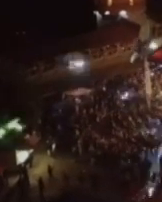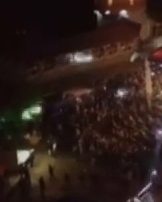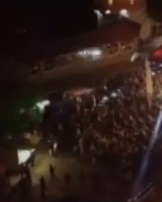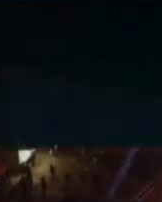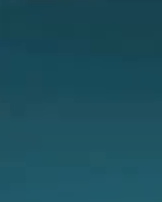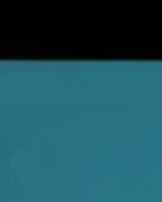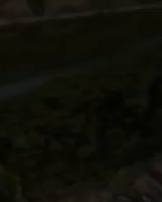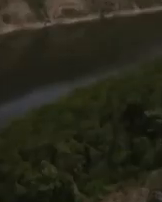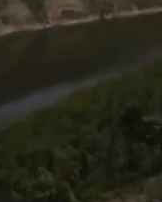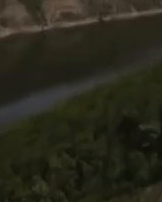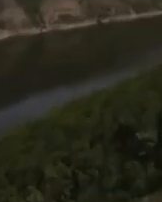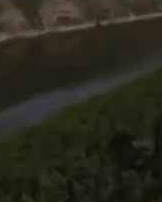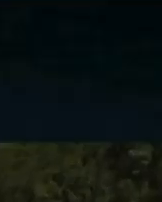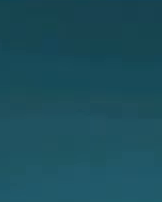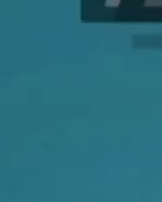Музика